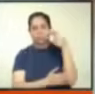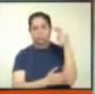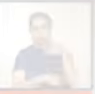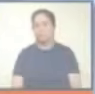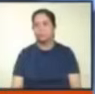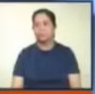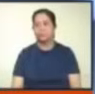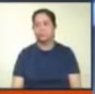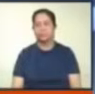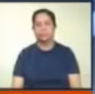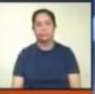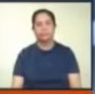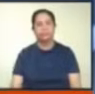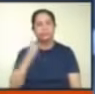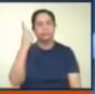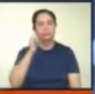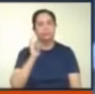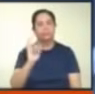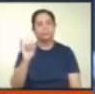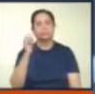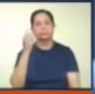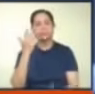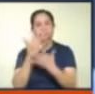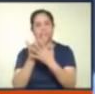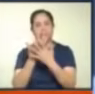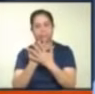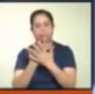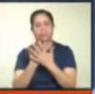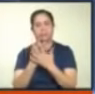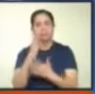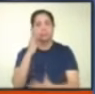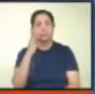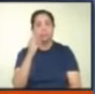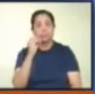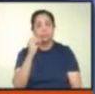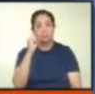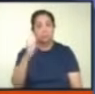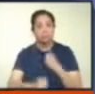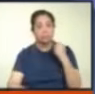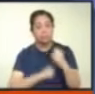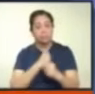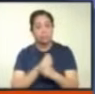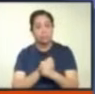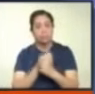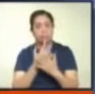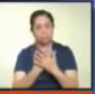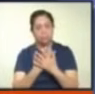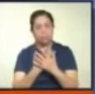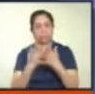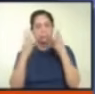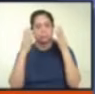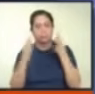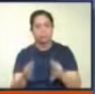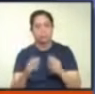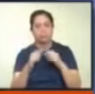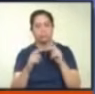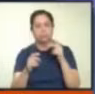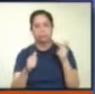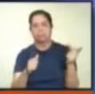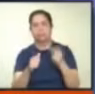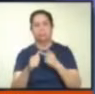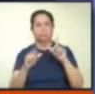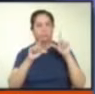bansa. Reclusion perpetua o 40 taong kulong ang ipinataw sa mga